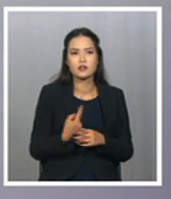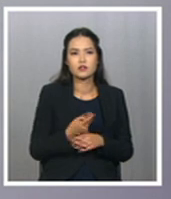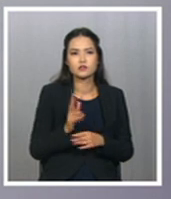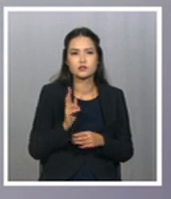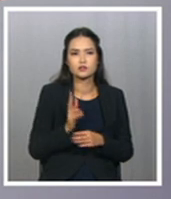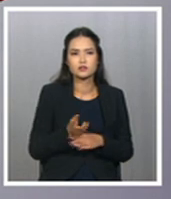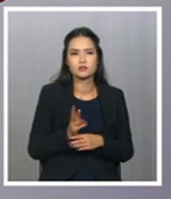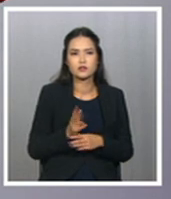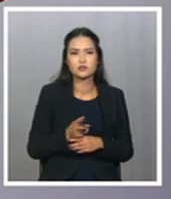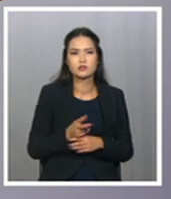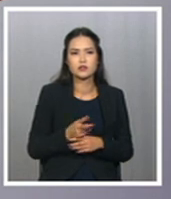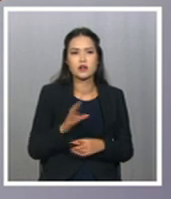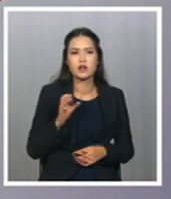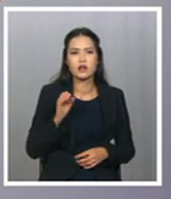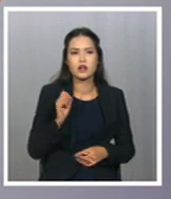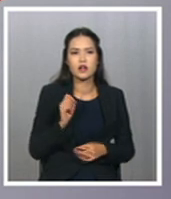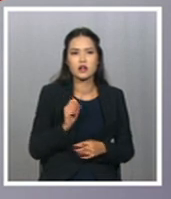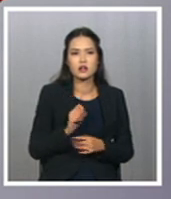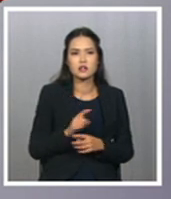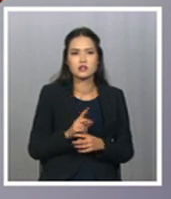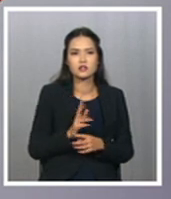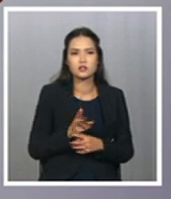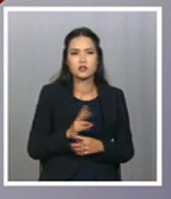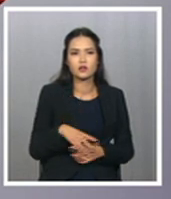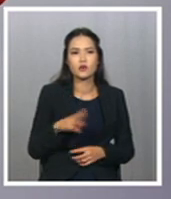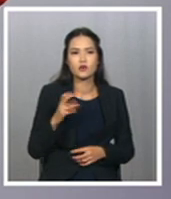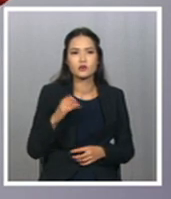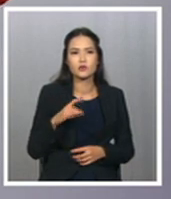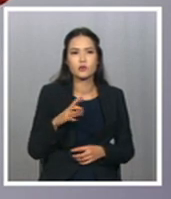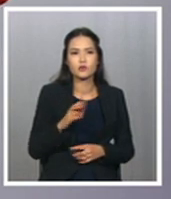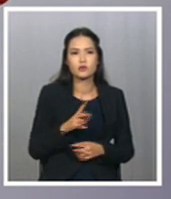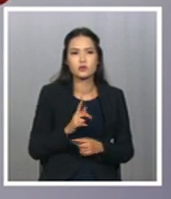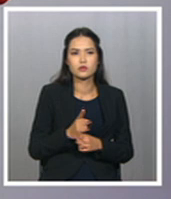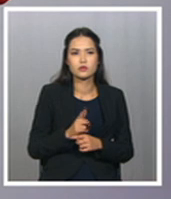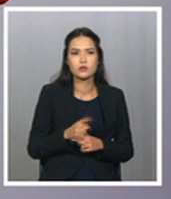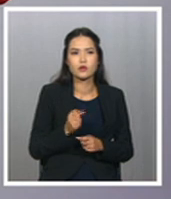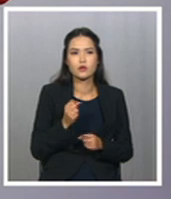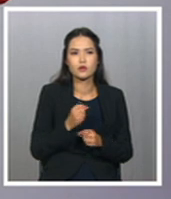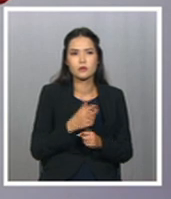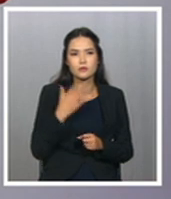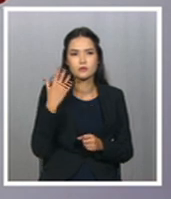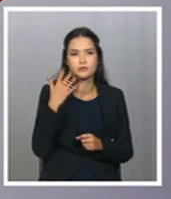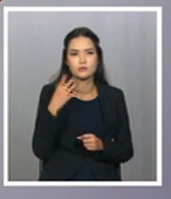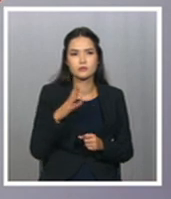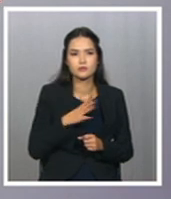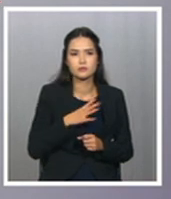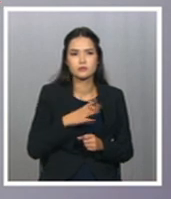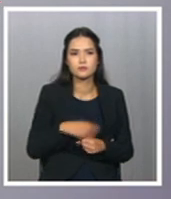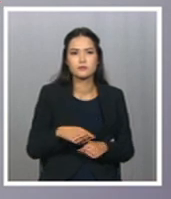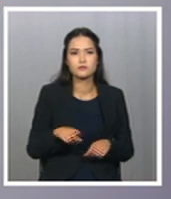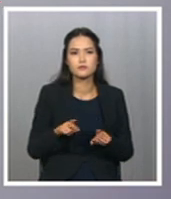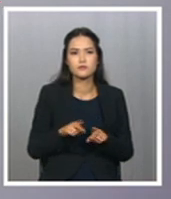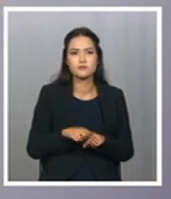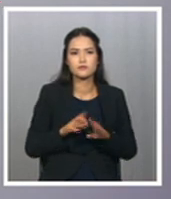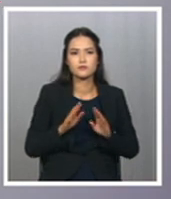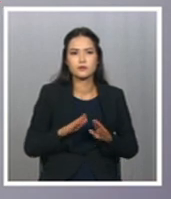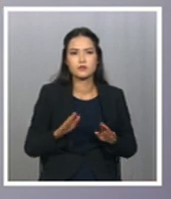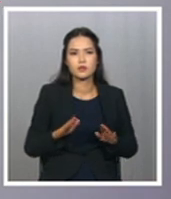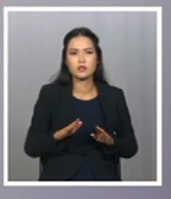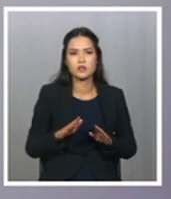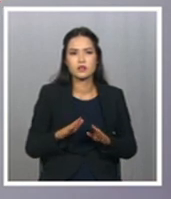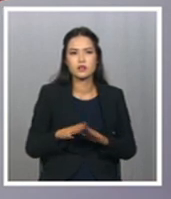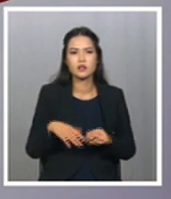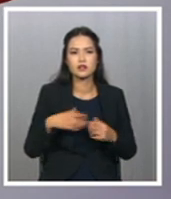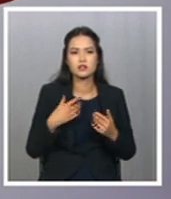ұстаздың, асыл ұстаздың, дүйсен ұстаздың орындалған арман еді. Мінекі құрметті достарым,